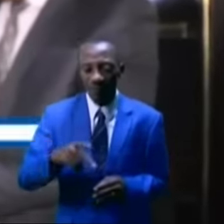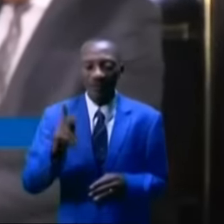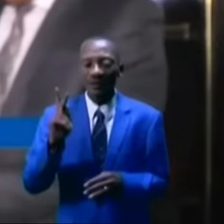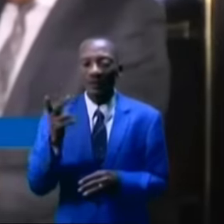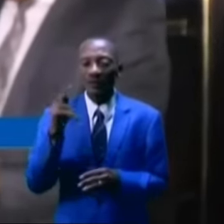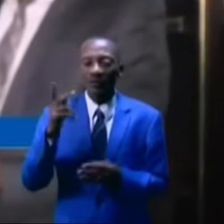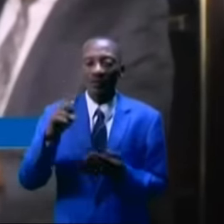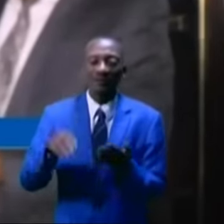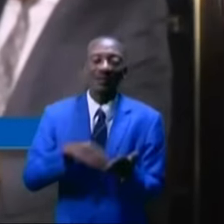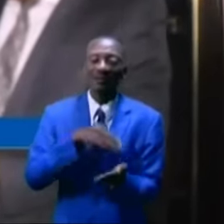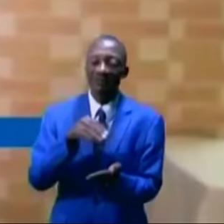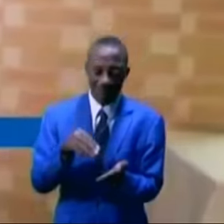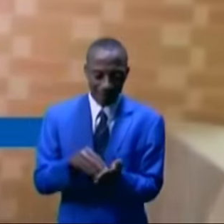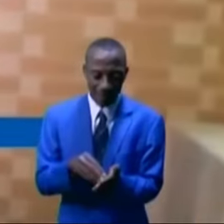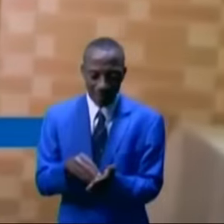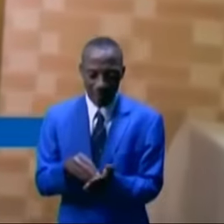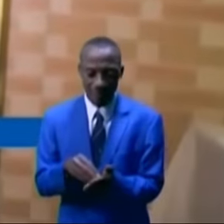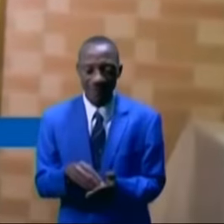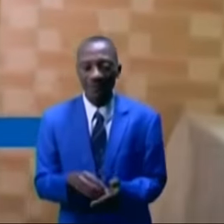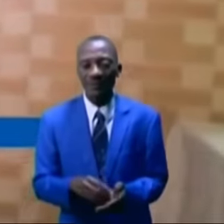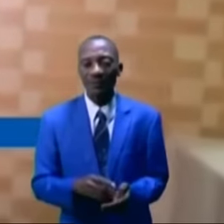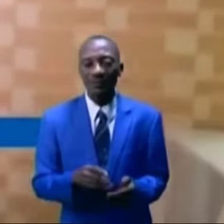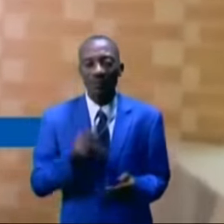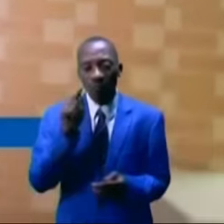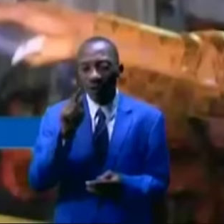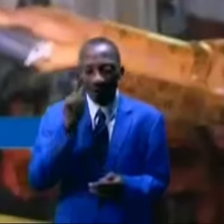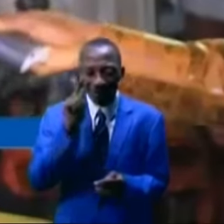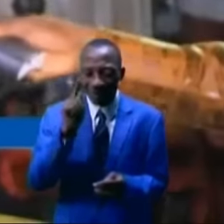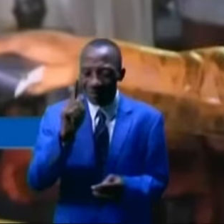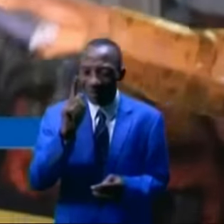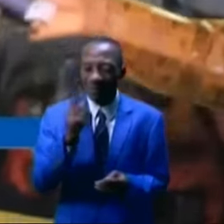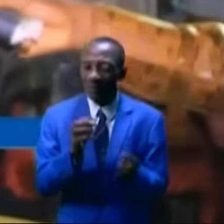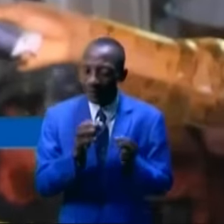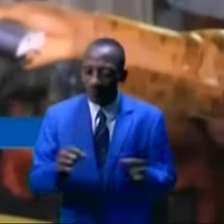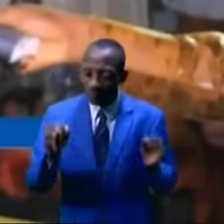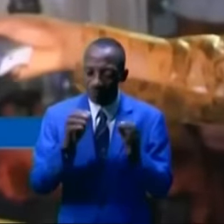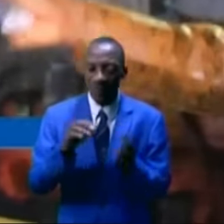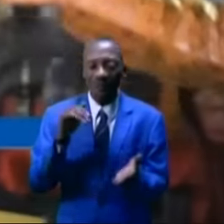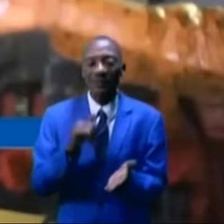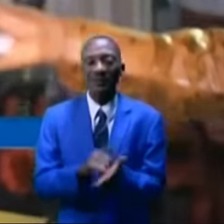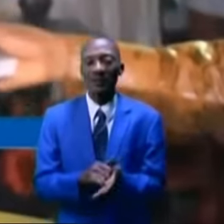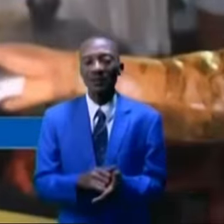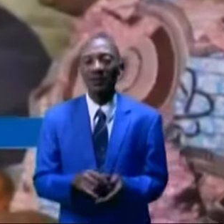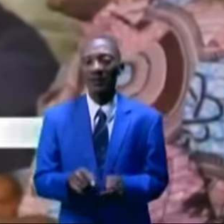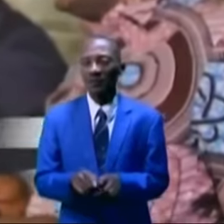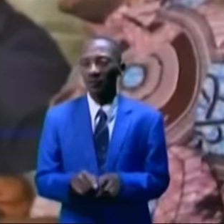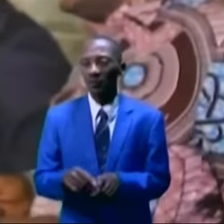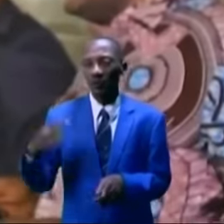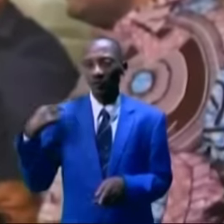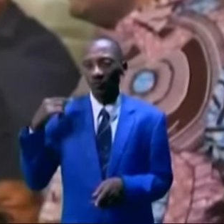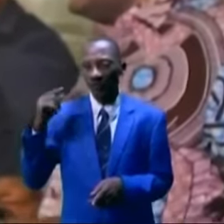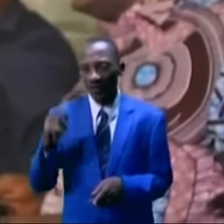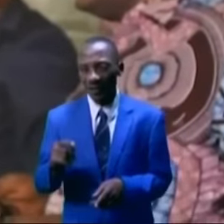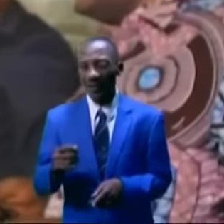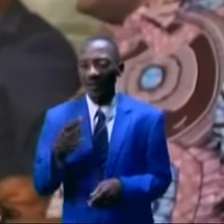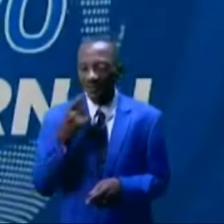soit guidé par la sagesse divine dans son action et à d'autres mandataires présents à cette